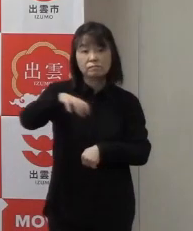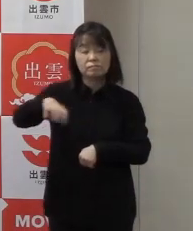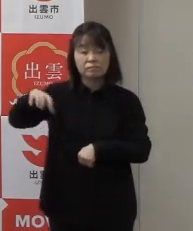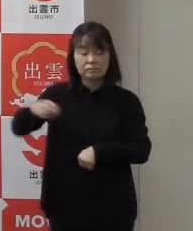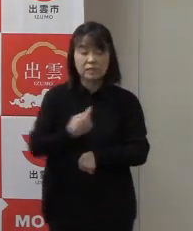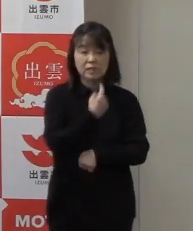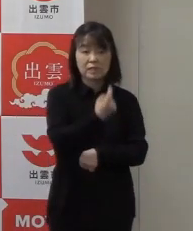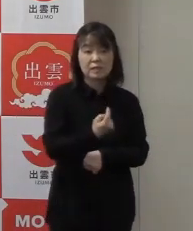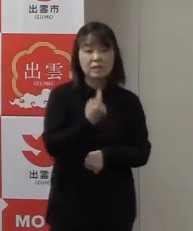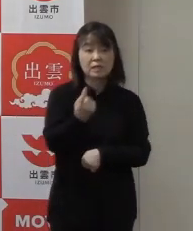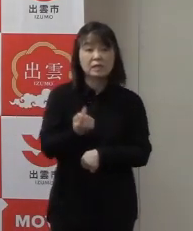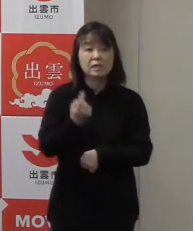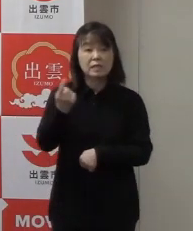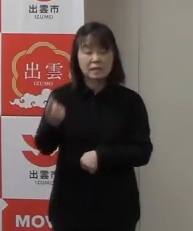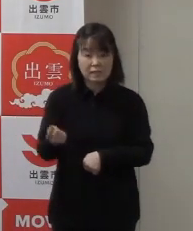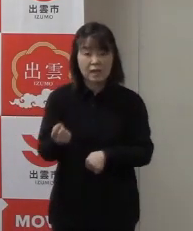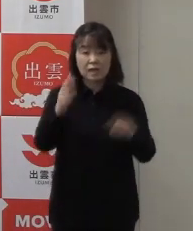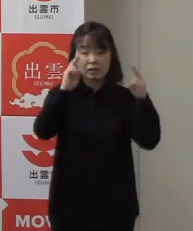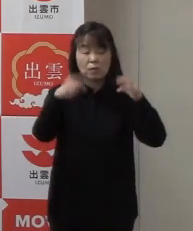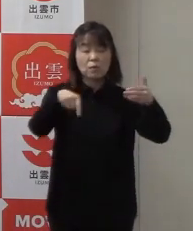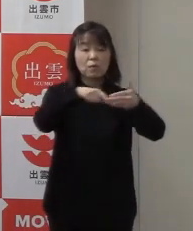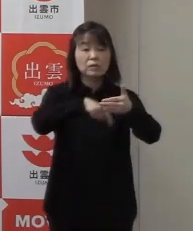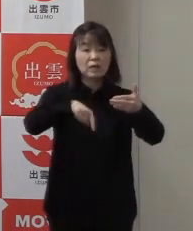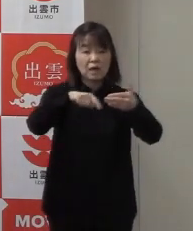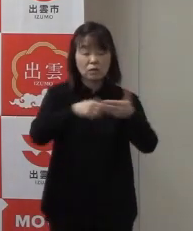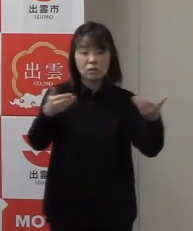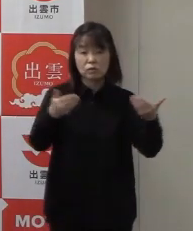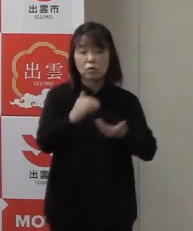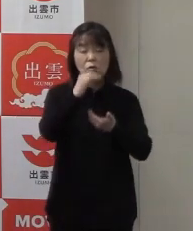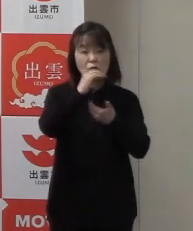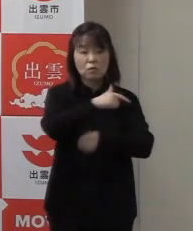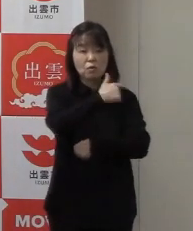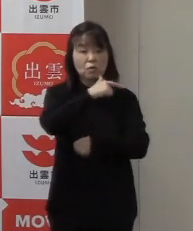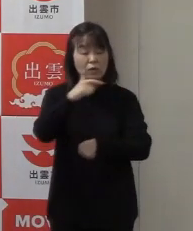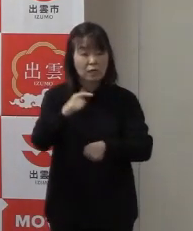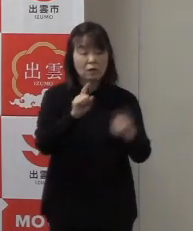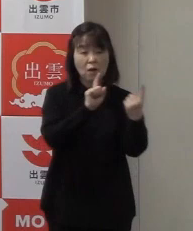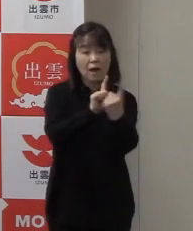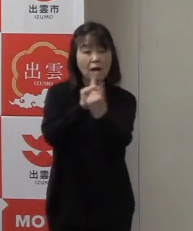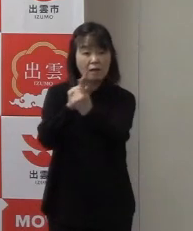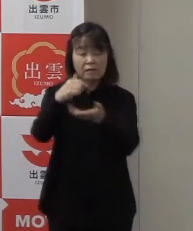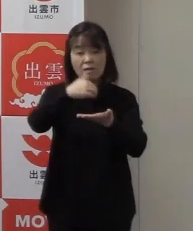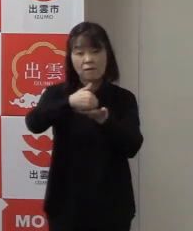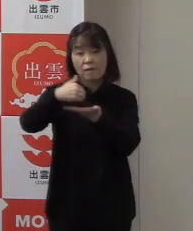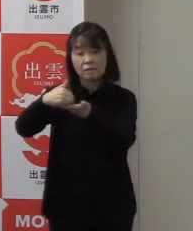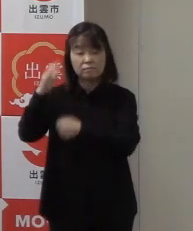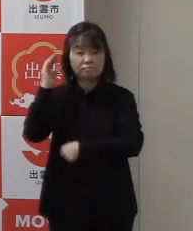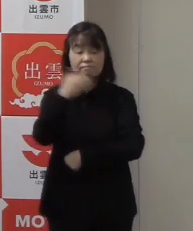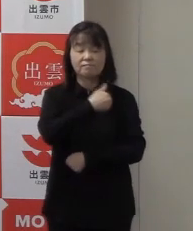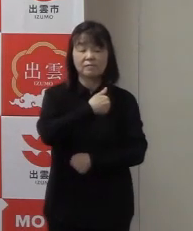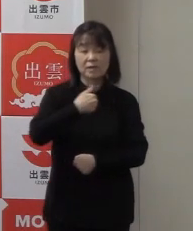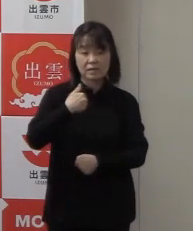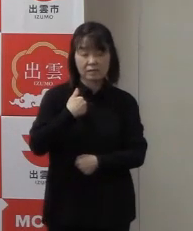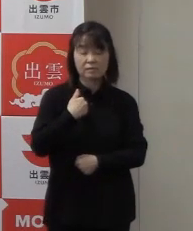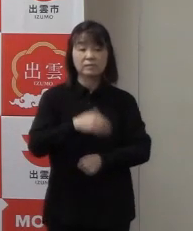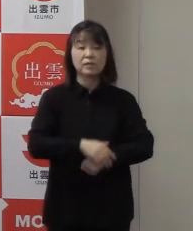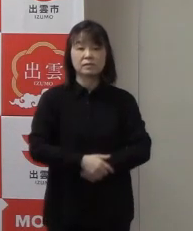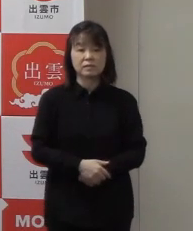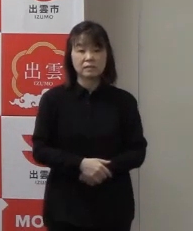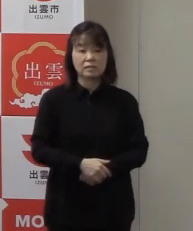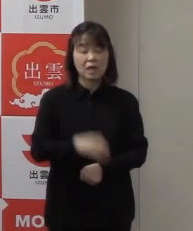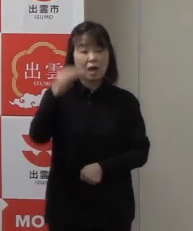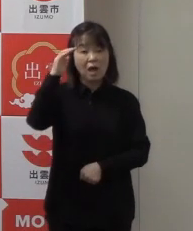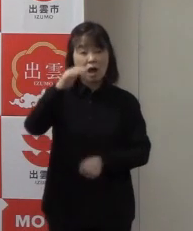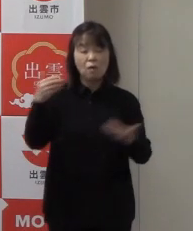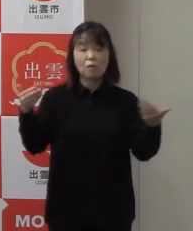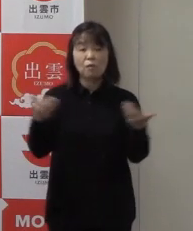のこと、と、まあ、直接聞ける機会にもなっているところであります。またハローワーク出雲や